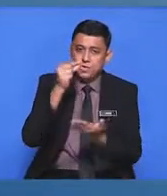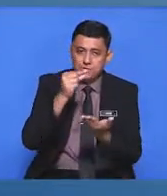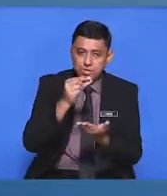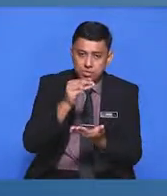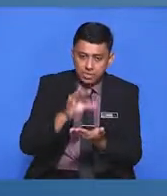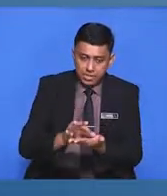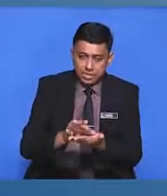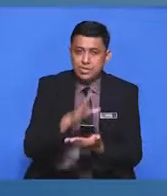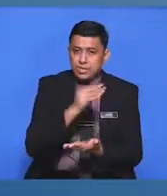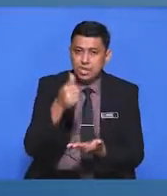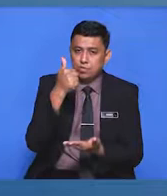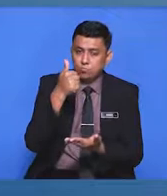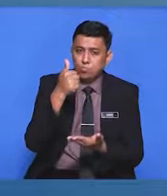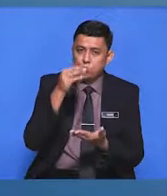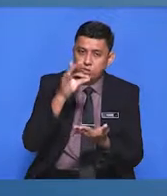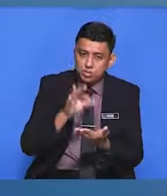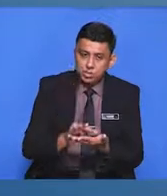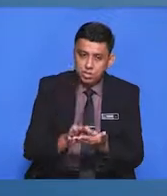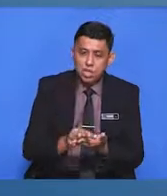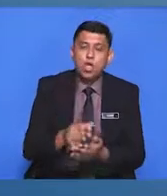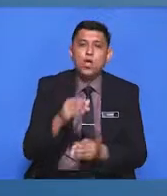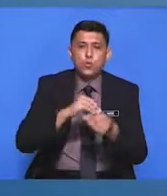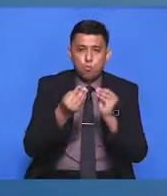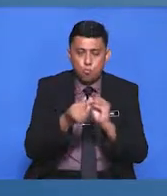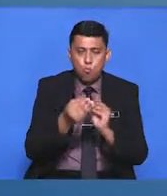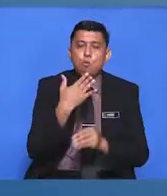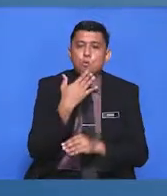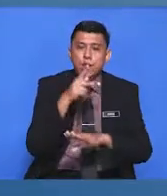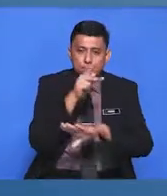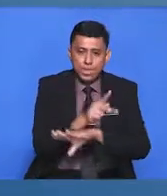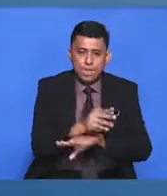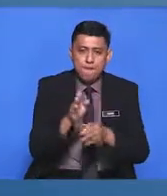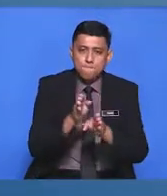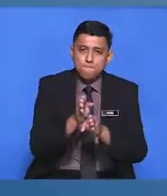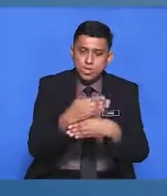perak, bentuk bulat dan gambar bunga raya.